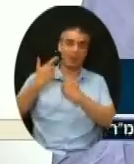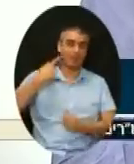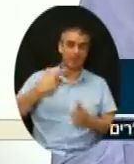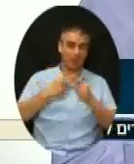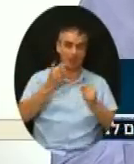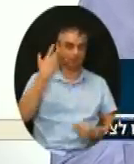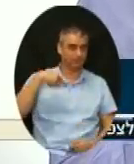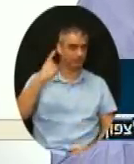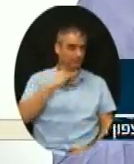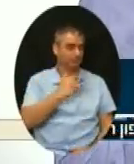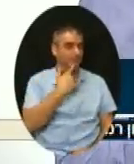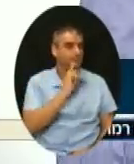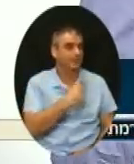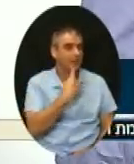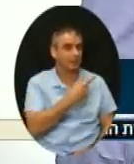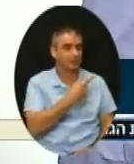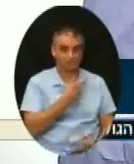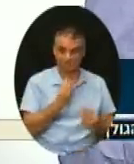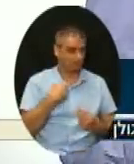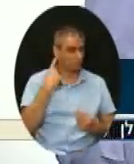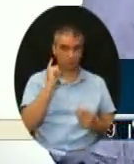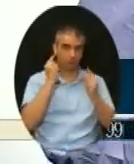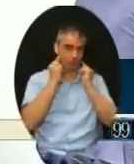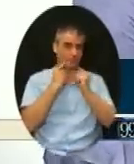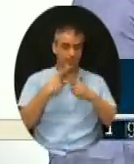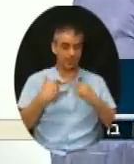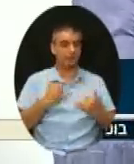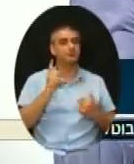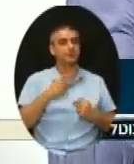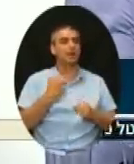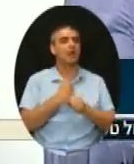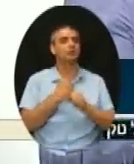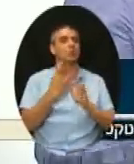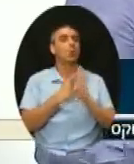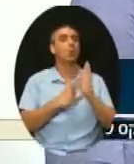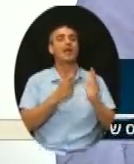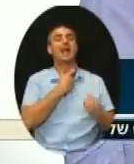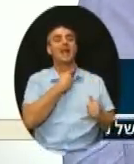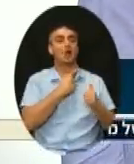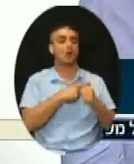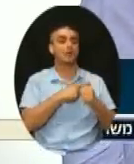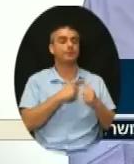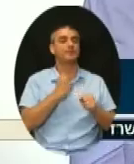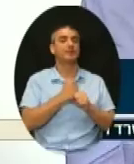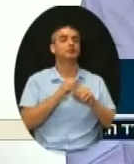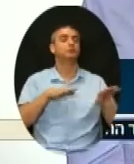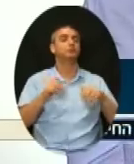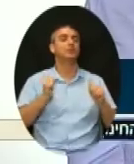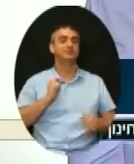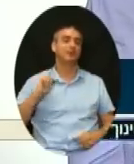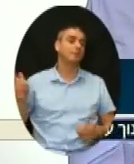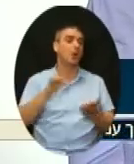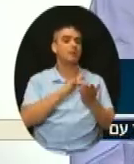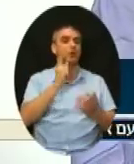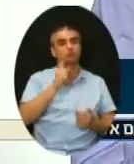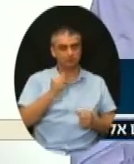הכנסת עודד פורר, צריך לומר שהיום צעד שלא שמענו מליברמן עד עכשיו, הוא אומר, צריך להפעיל חוקי חירום הורית, ולהנהיג ממשל צבאי בכל מקום